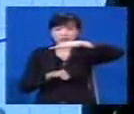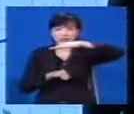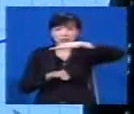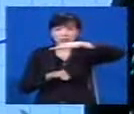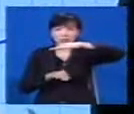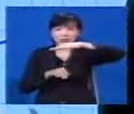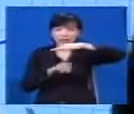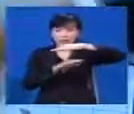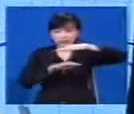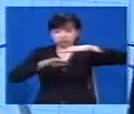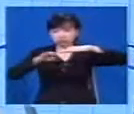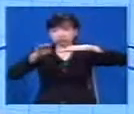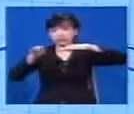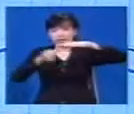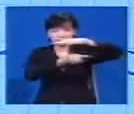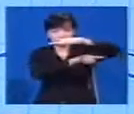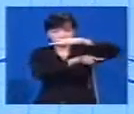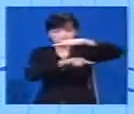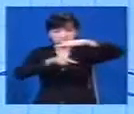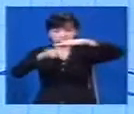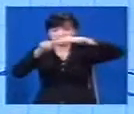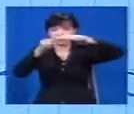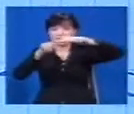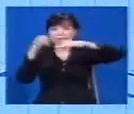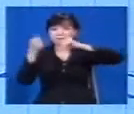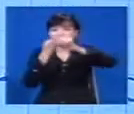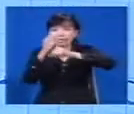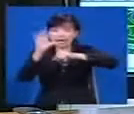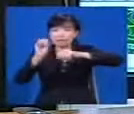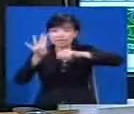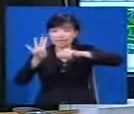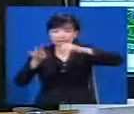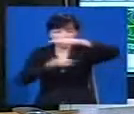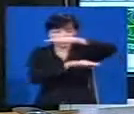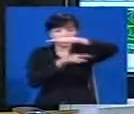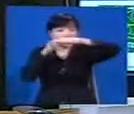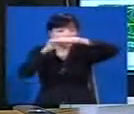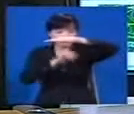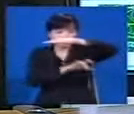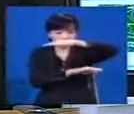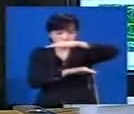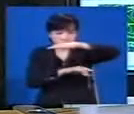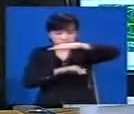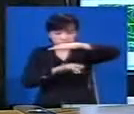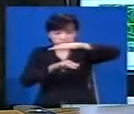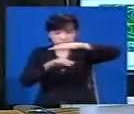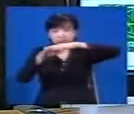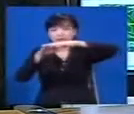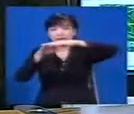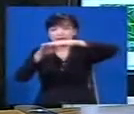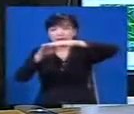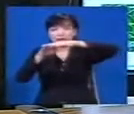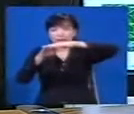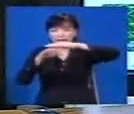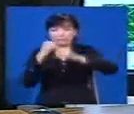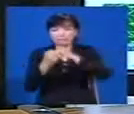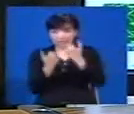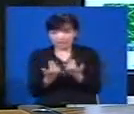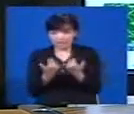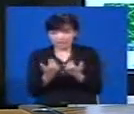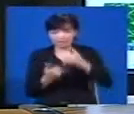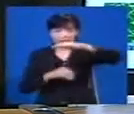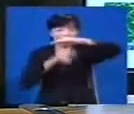มหนัก น้ำท่วมหนักนี่โอ้โห น้ำเต็มเขื่อนที่ว่าฝนตกมาเท่าไหร่ก็ต้องปล่อยหมด ใช่ครับ เพราะว่าไม่มีที่เก็บแล้วป ี นี้เรามีที่เก็บเยอะเลยที่เราห่วงก็คือจะห่ว